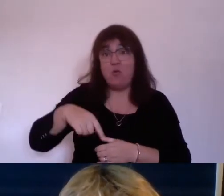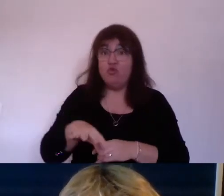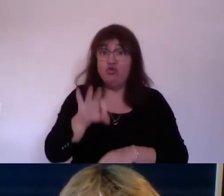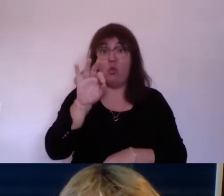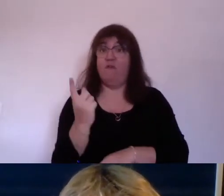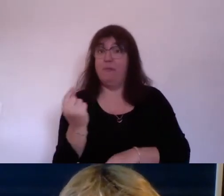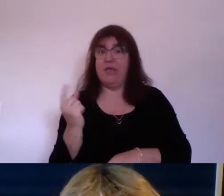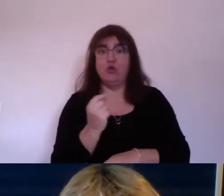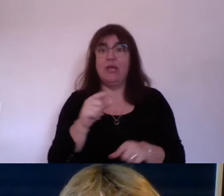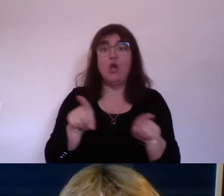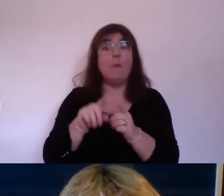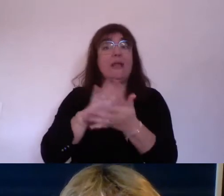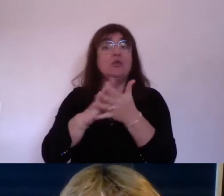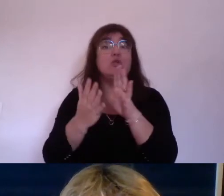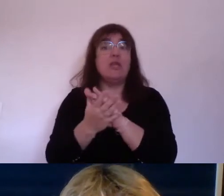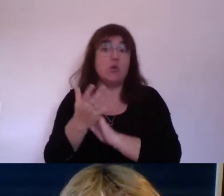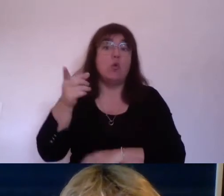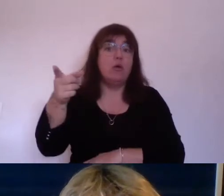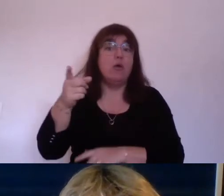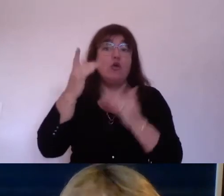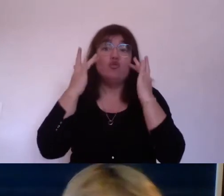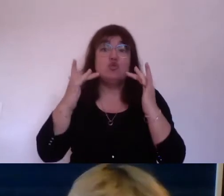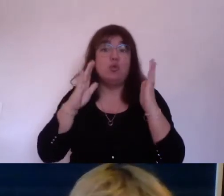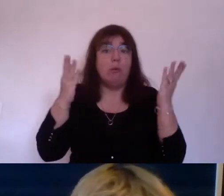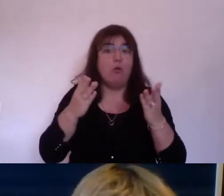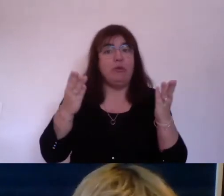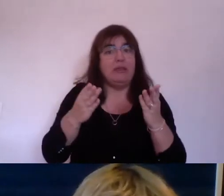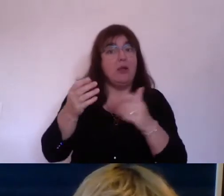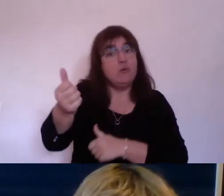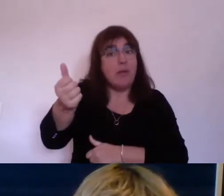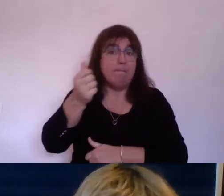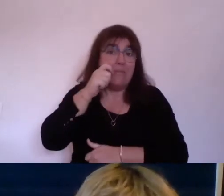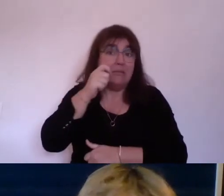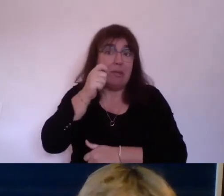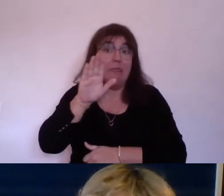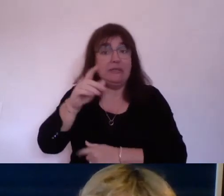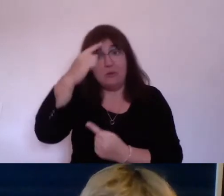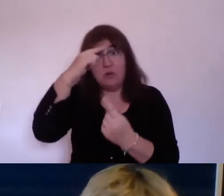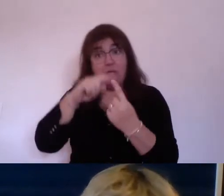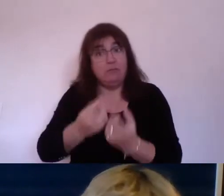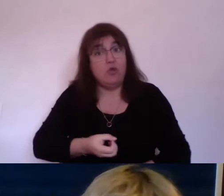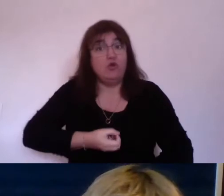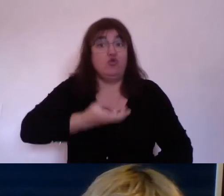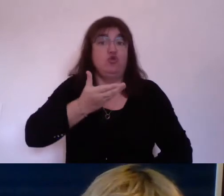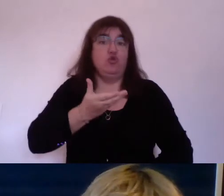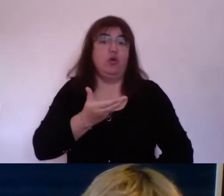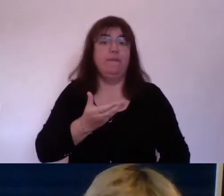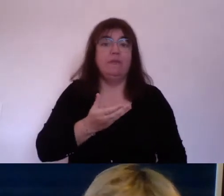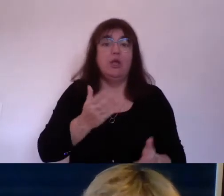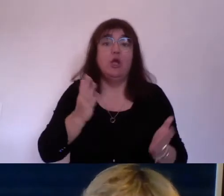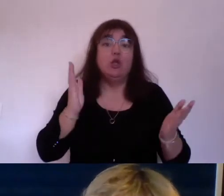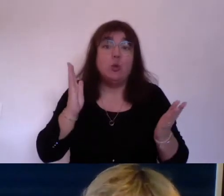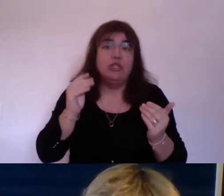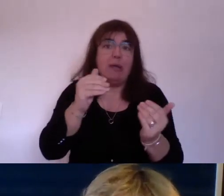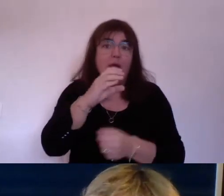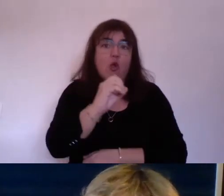qui est le partenaire expert de la culture, pour pouvoir délivrer un message qui fasse sens. Et donc, je souhaite vraiment à Opart TV